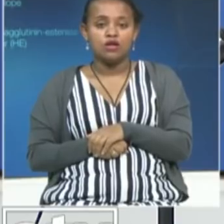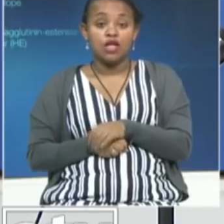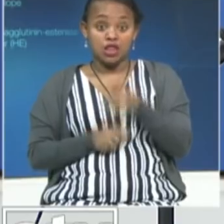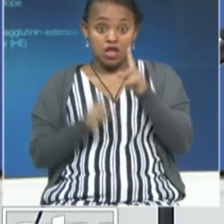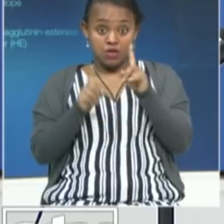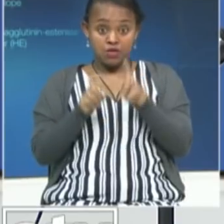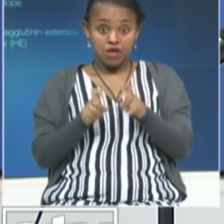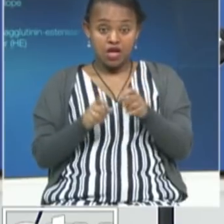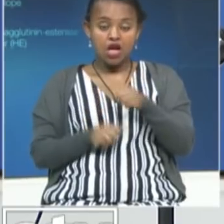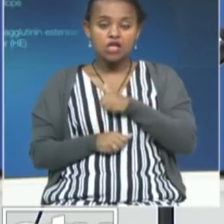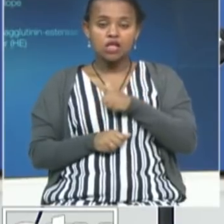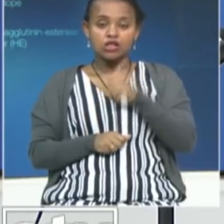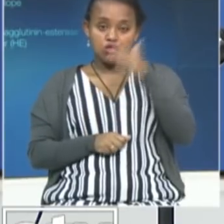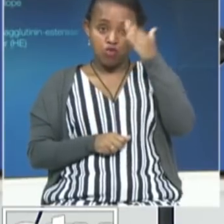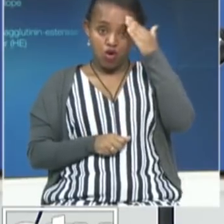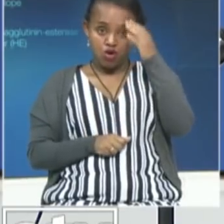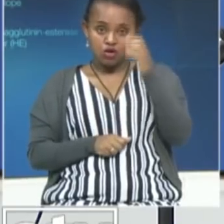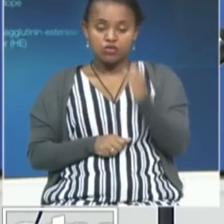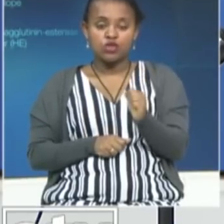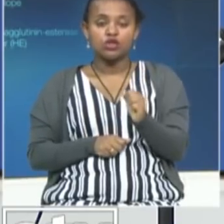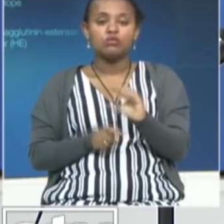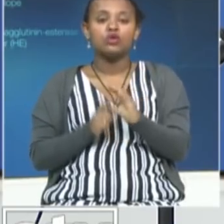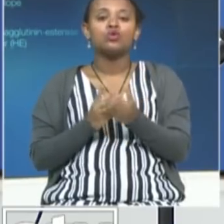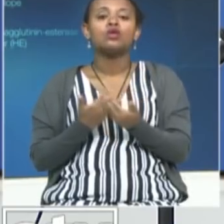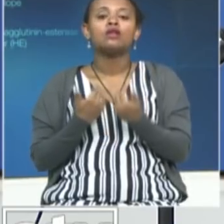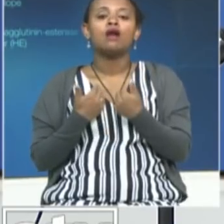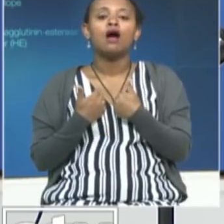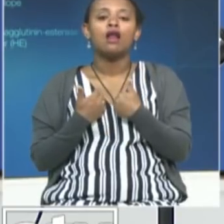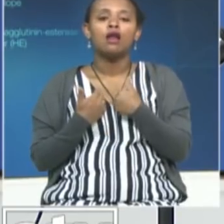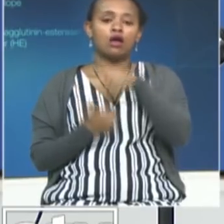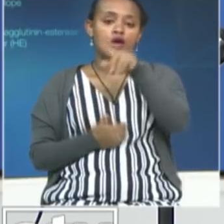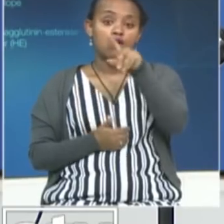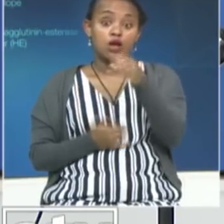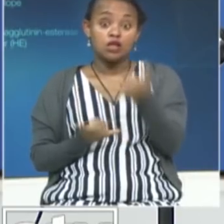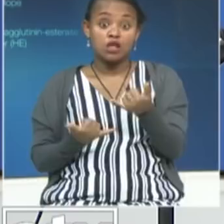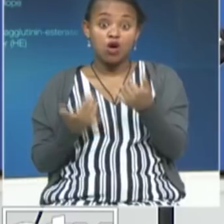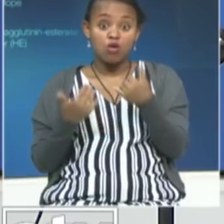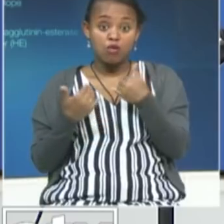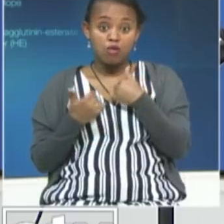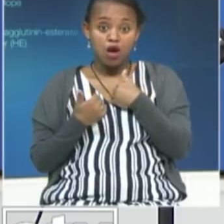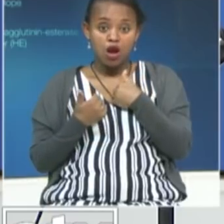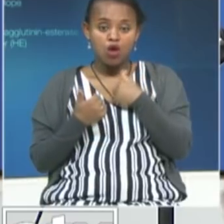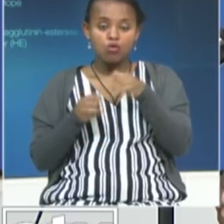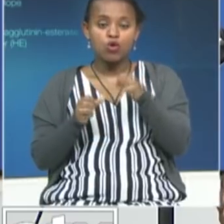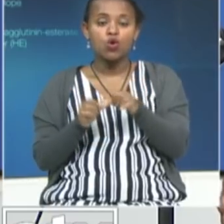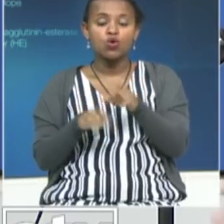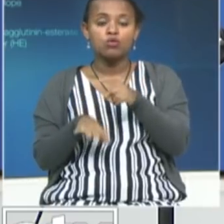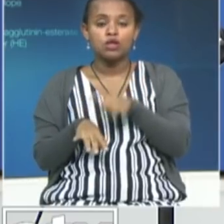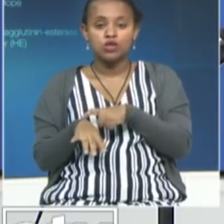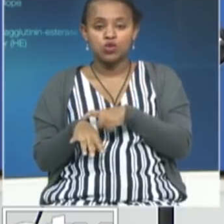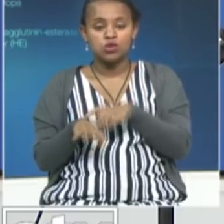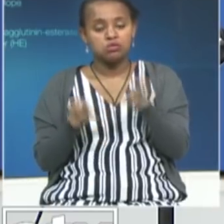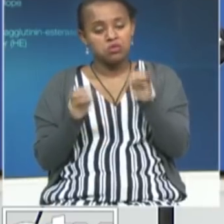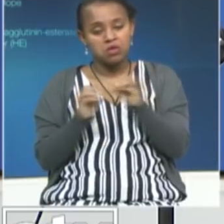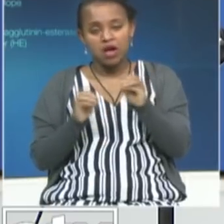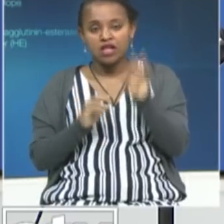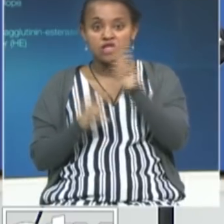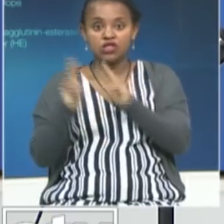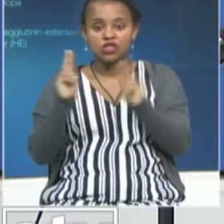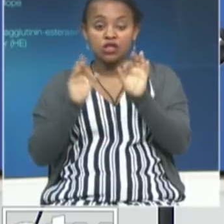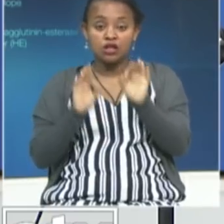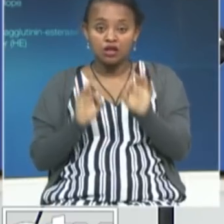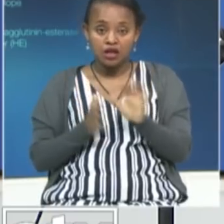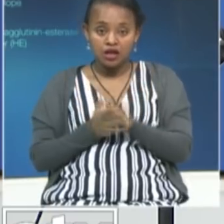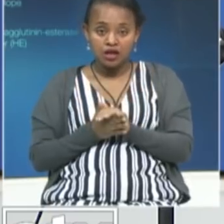ተመርምረን ራሳችን ማወቅ የምንችልበት ሁኔታ አለ ወይ የሚል አንዱ ነገር ነው። እስካሁን ባለው ጊዜ በቆዩባቸው ጊዜያት ውስጥ ምንም አይነት ችግር